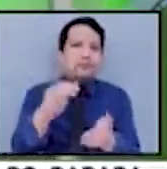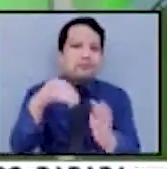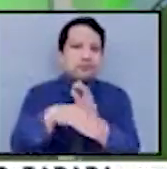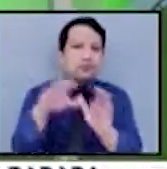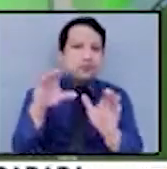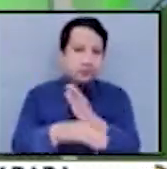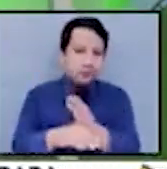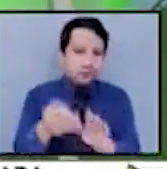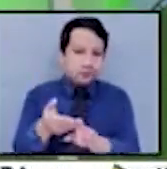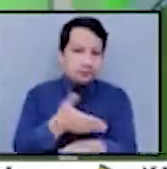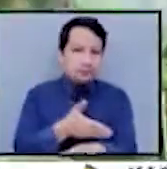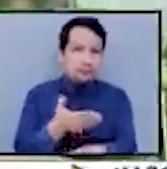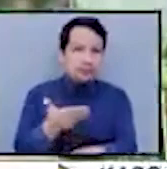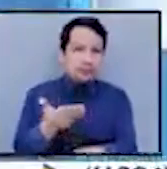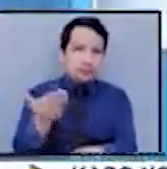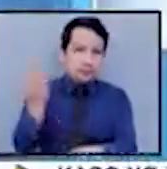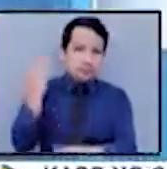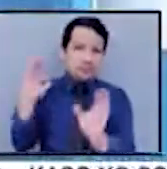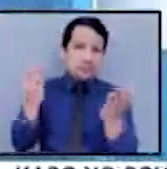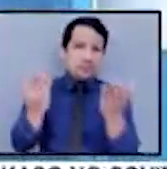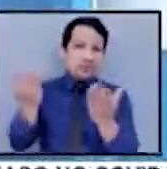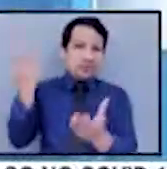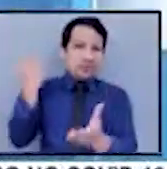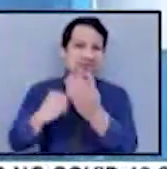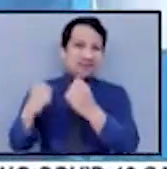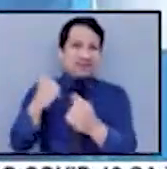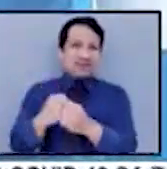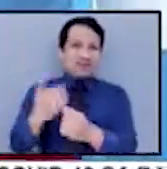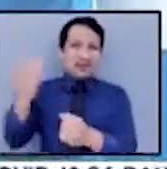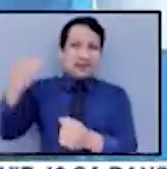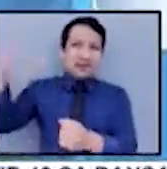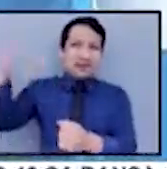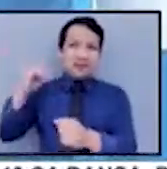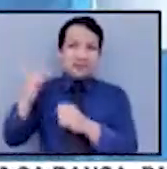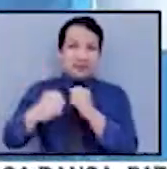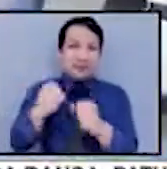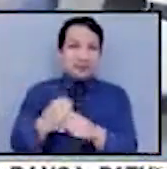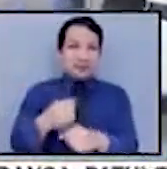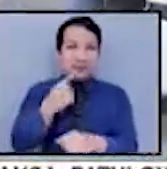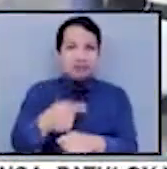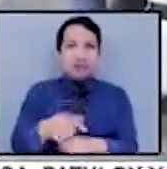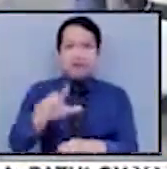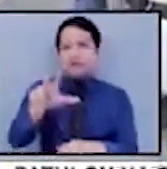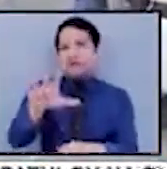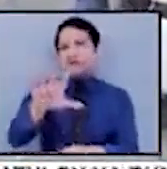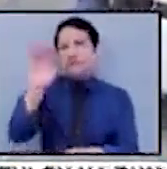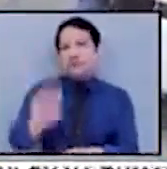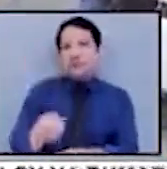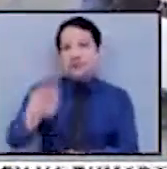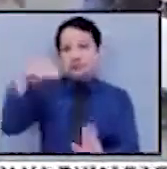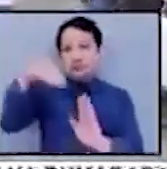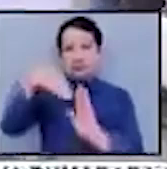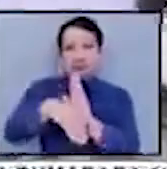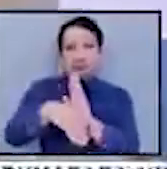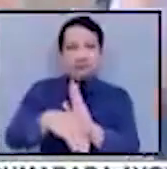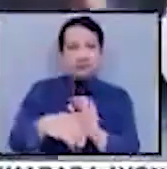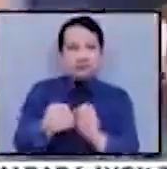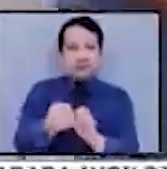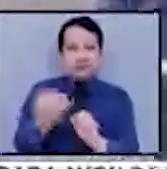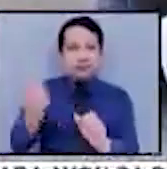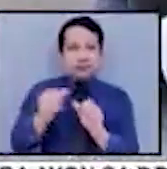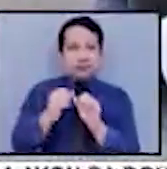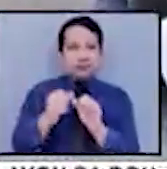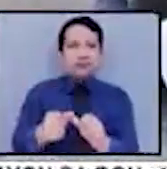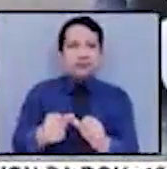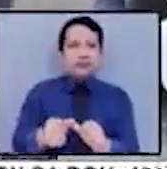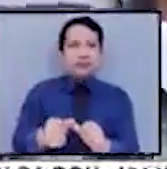taon. Sa datos po ng NCRPO, umabot sa higit 35% ang ibinaba sa bilang ng mga naitalang krimen